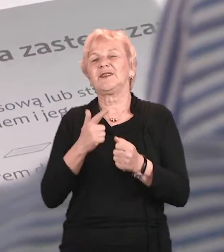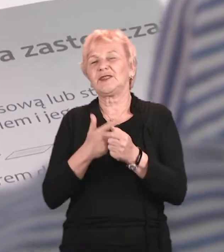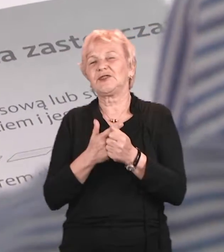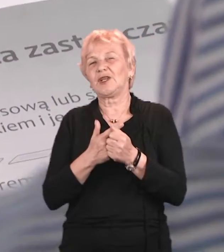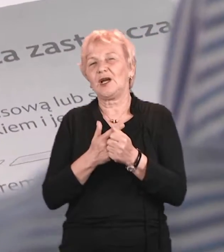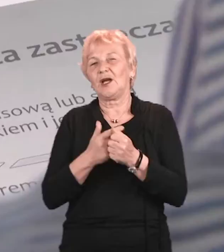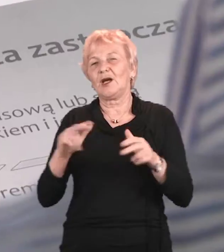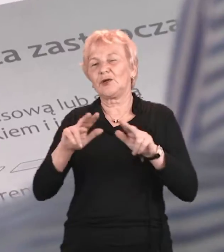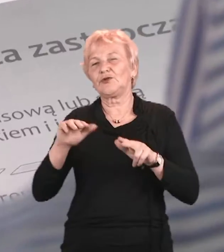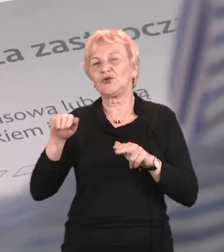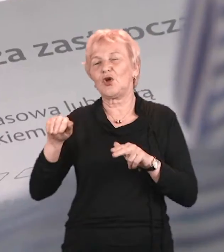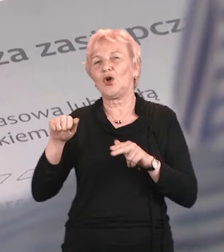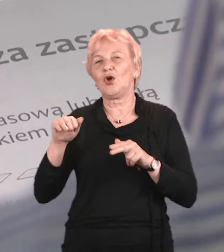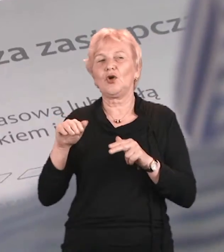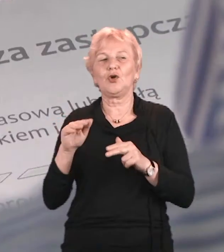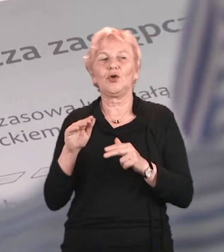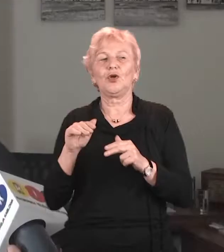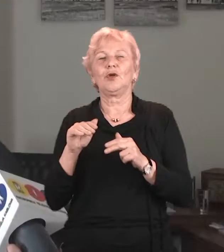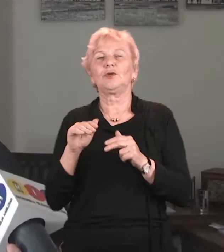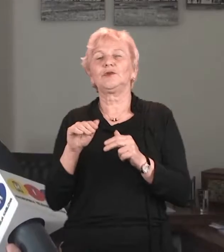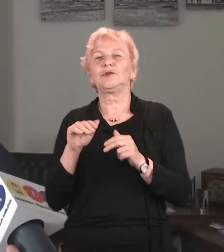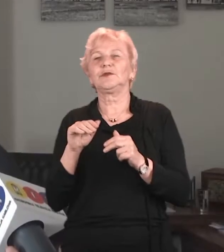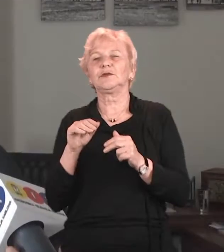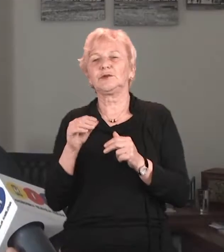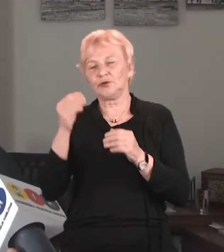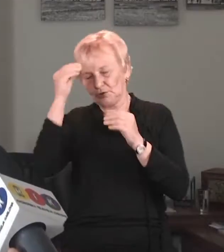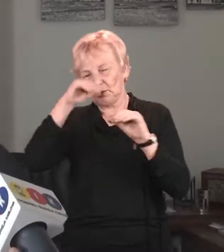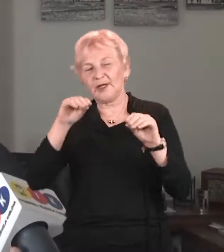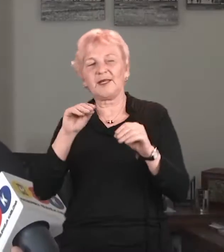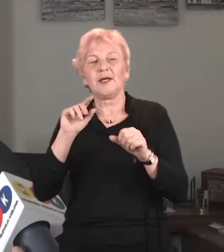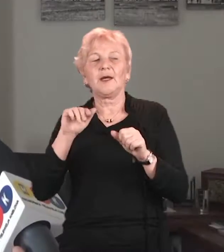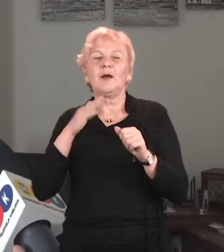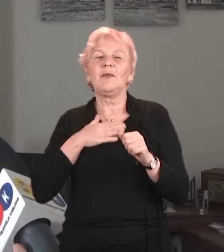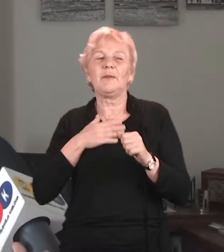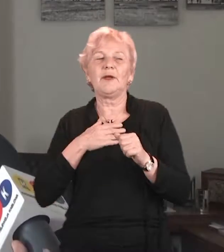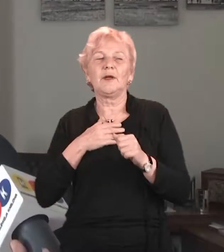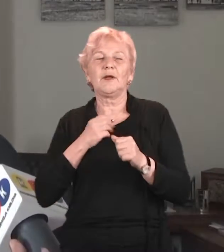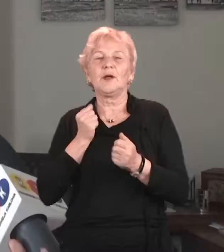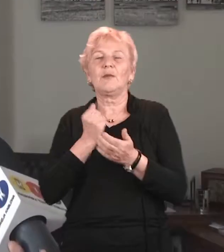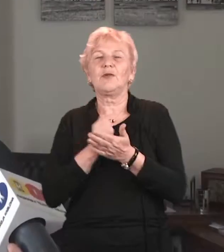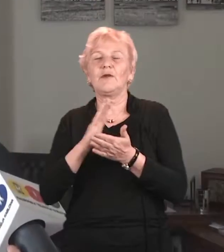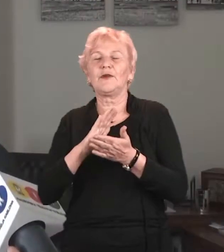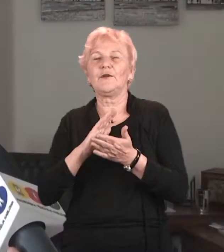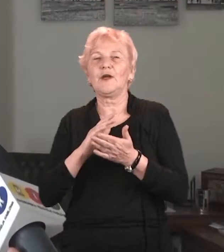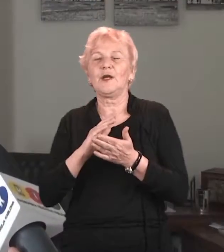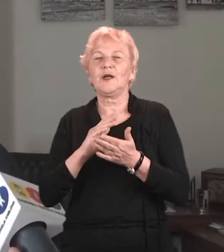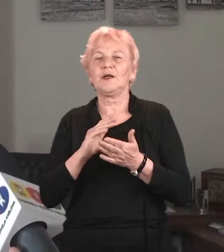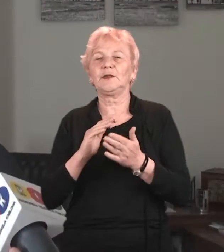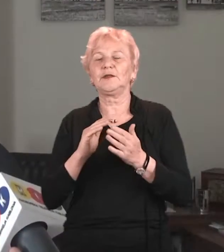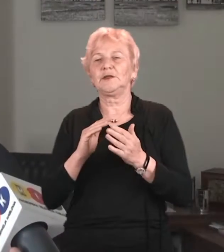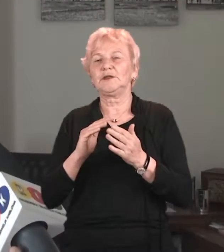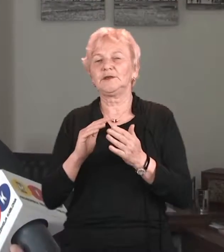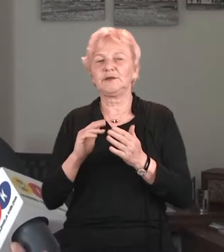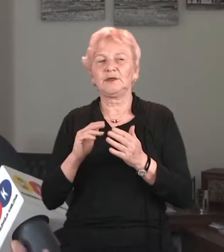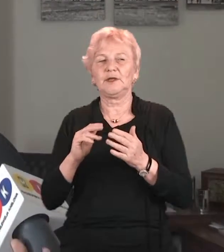nich to rodziny spokrewnione. Mamy bardzo dużo rodzin zawodowych, mamy pogotowie opiekuńcze, mamy rodzinne